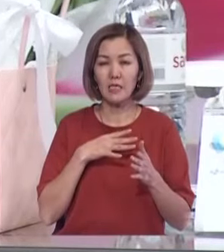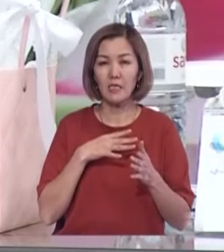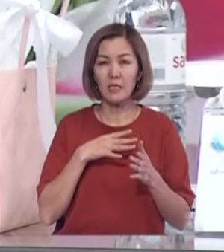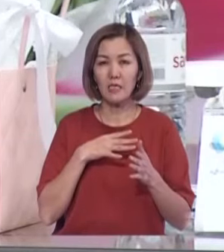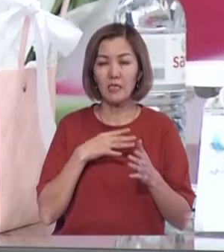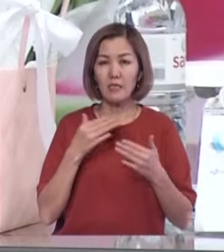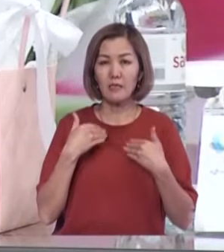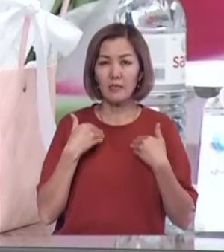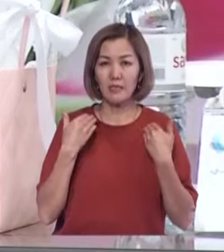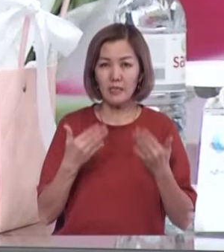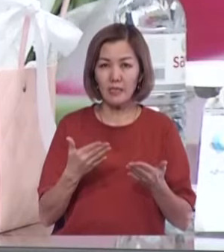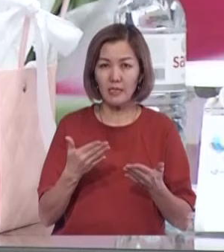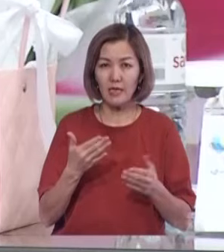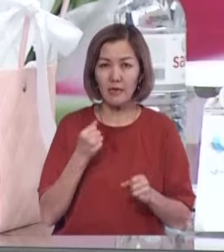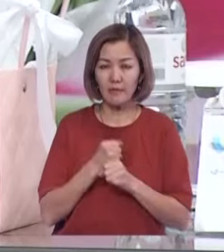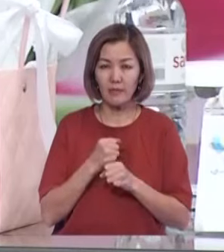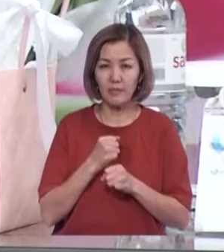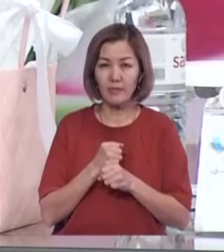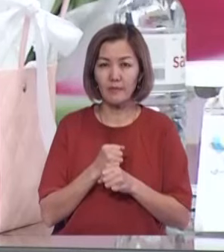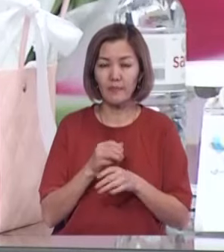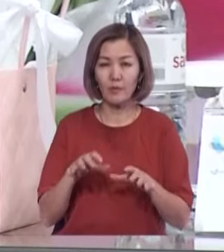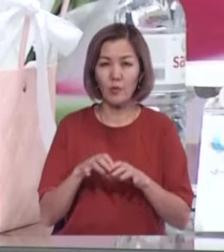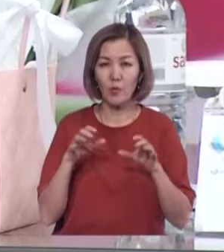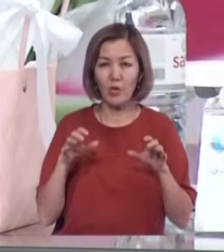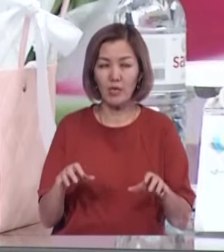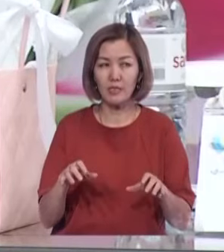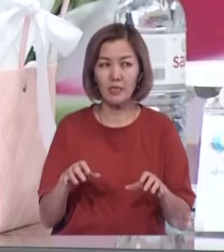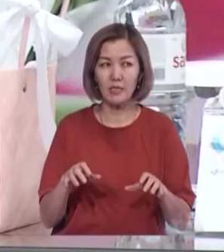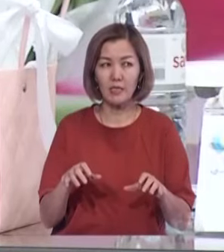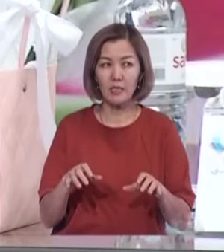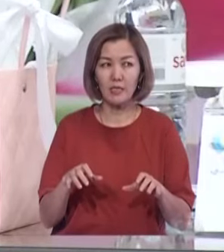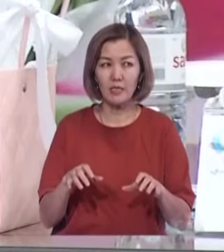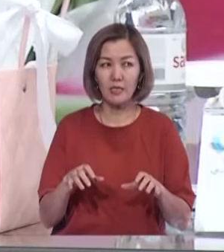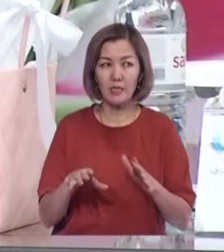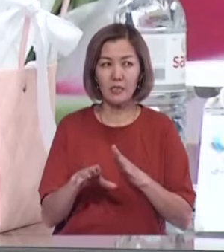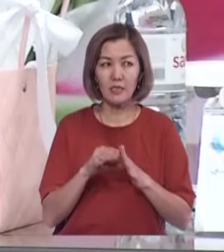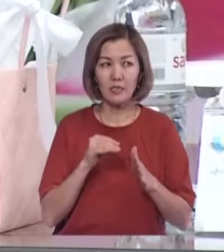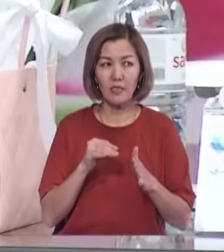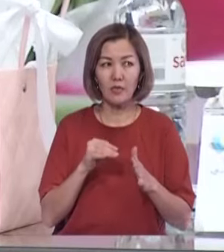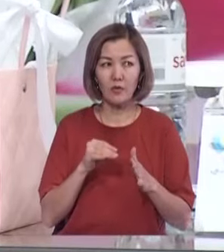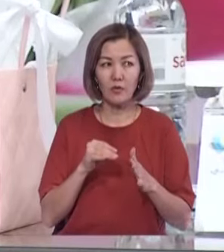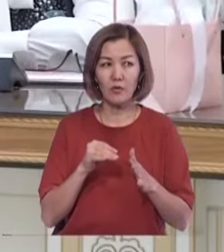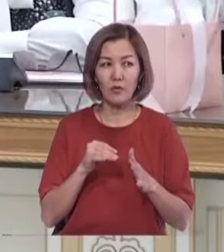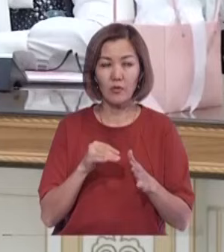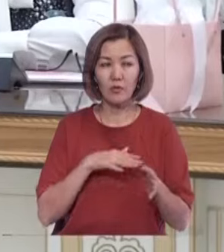көтеру болатын қатысы емес төрағасы болып сайлау бұл жүзеге